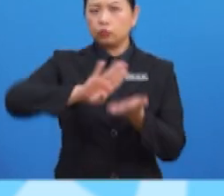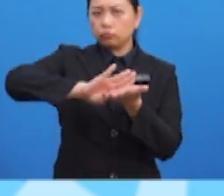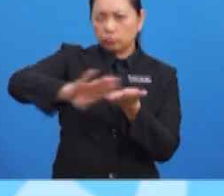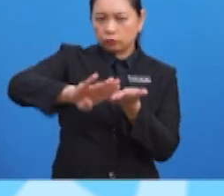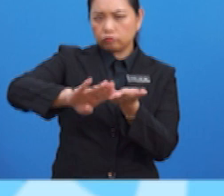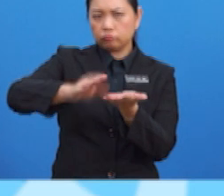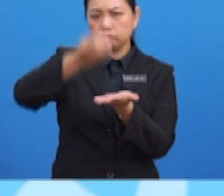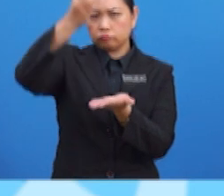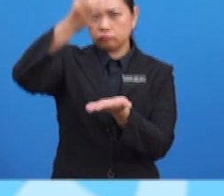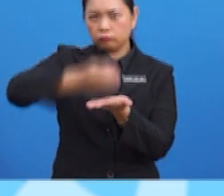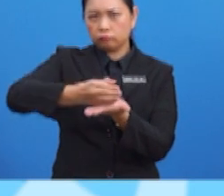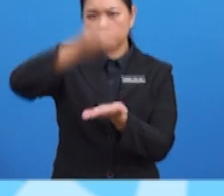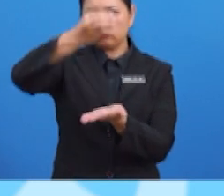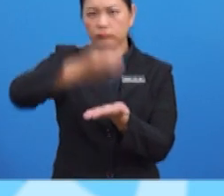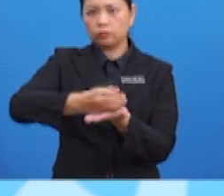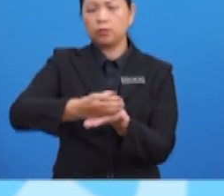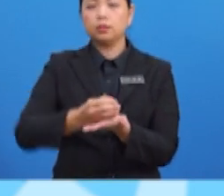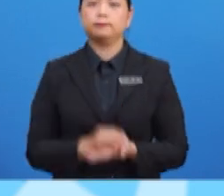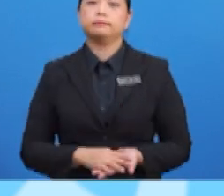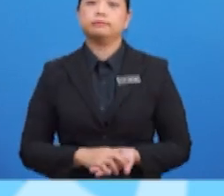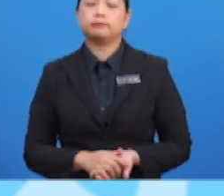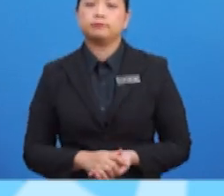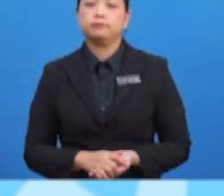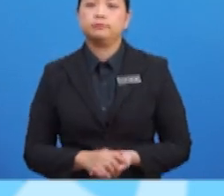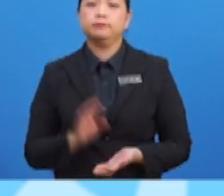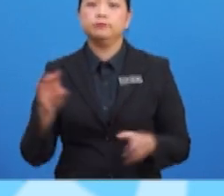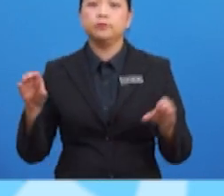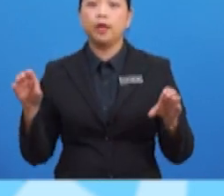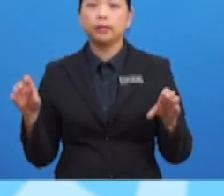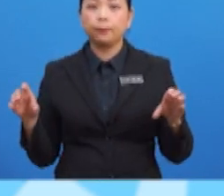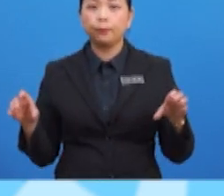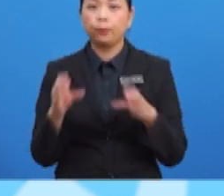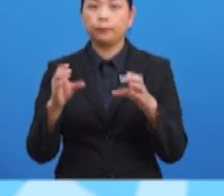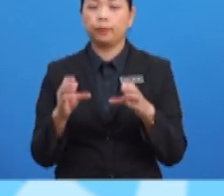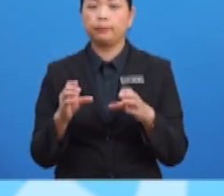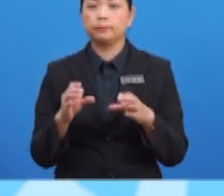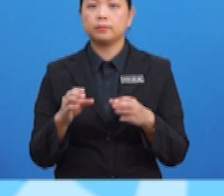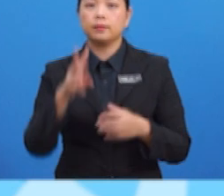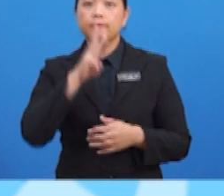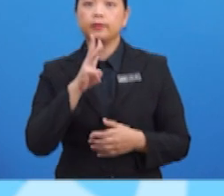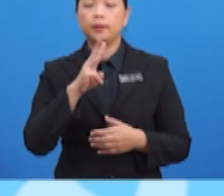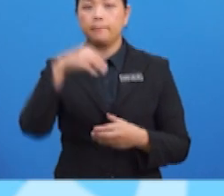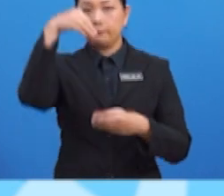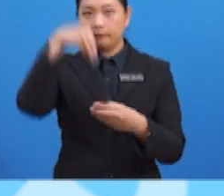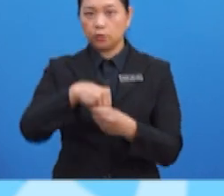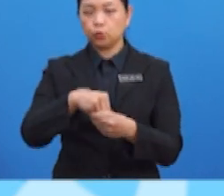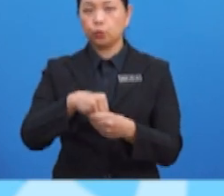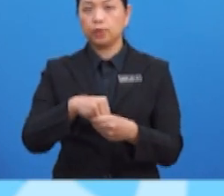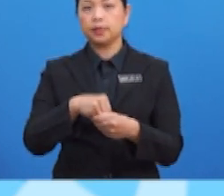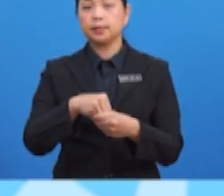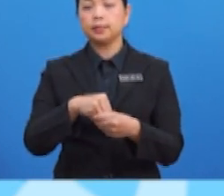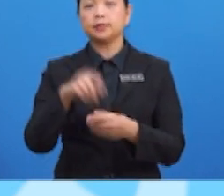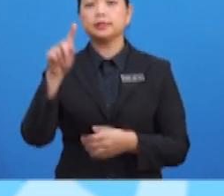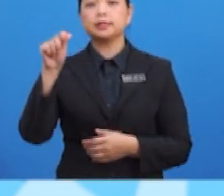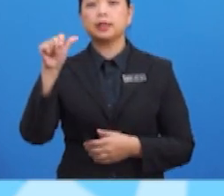dan akan menyebabkan bendalir yang berada di bawah ombor masuk ke tangki